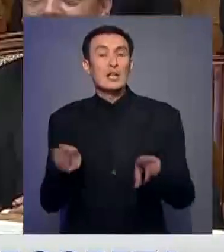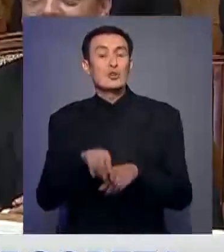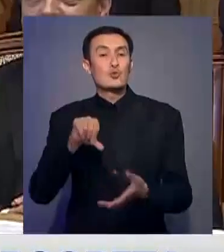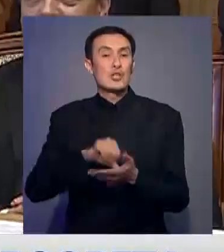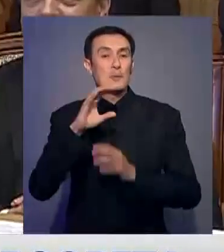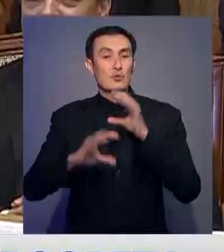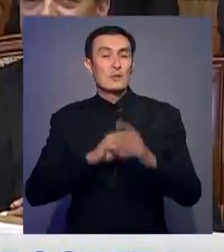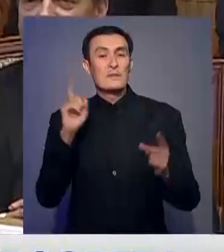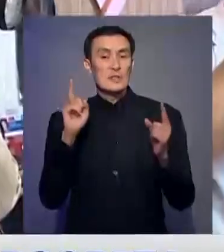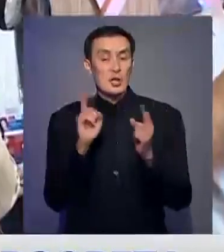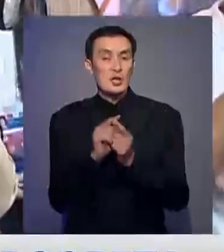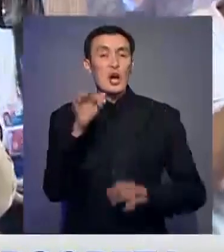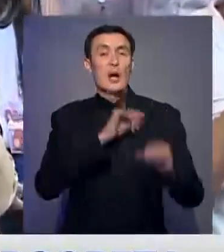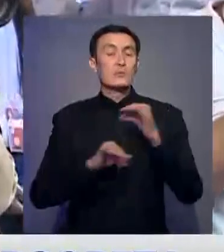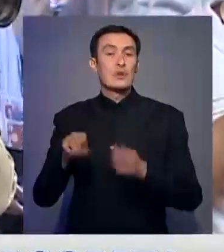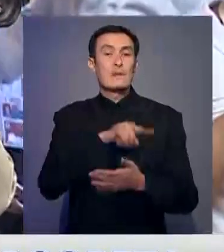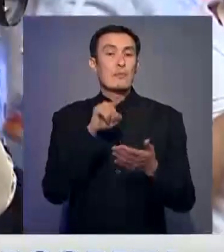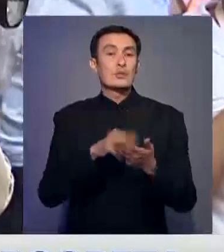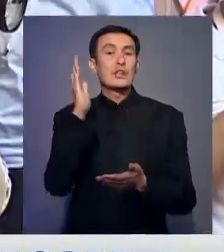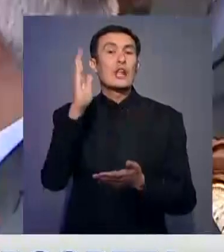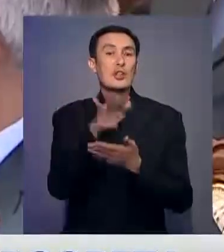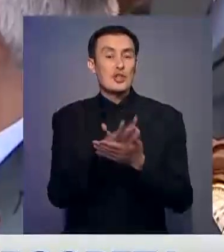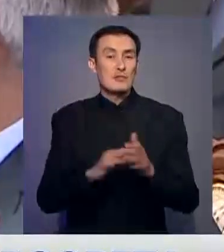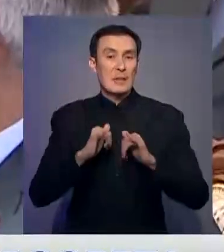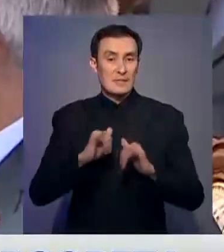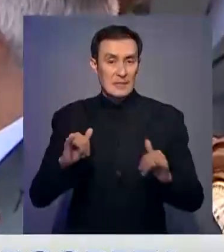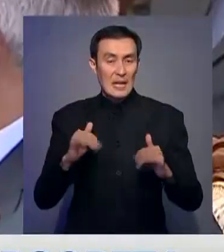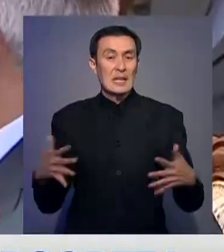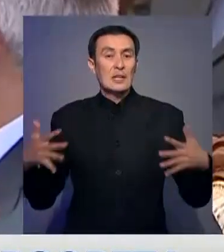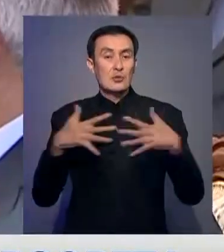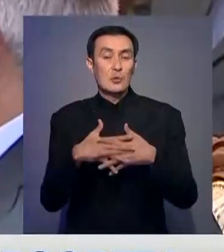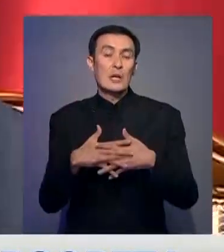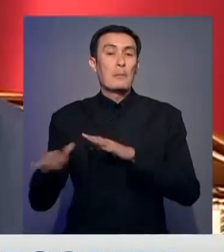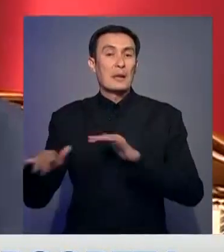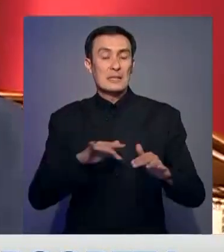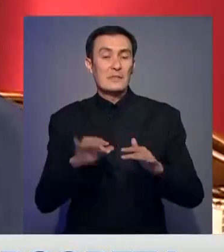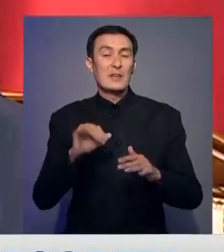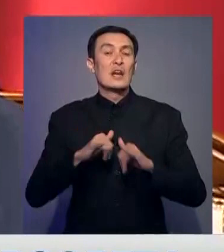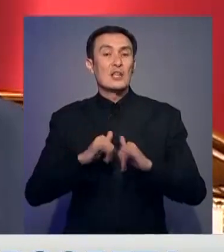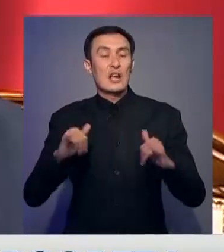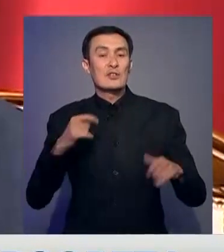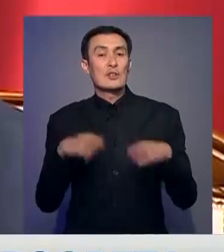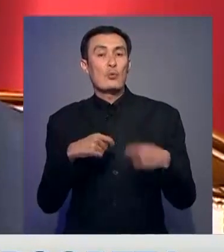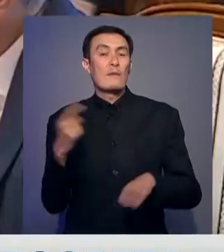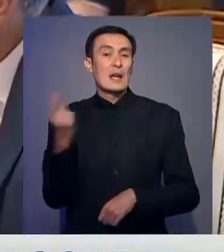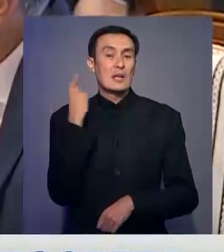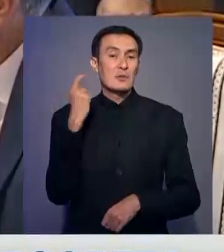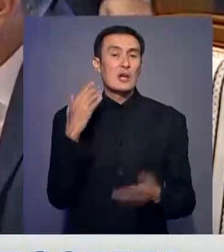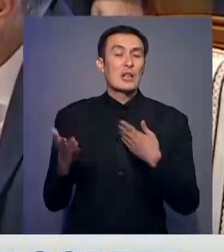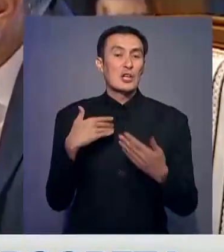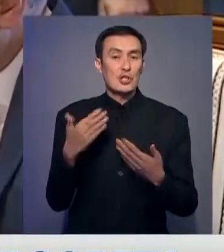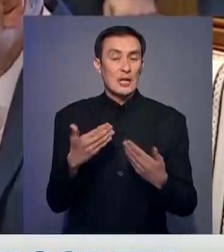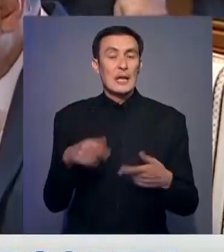участники международной встречи обсудили вопросы дальнейшего развития интеграционных процессов и наращивания торгово-экономических